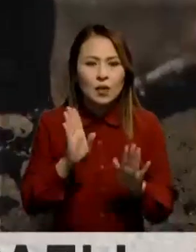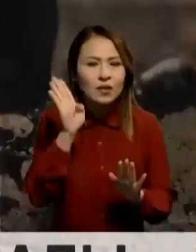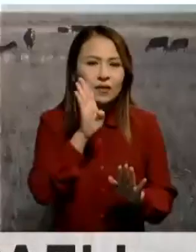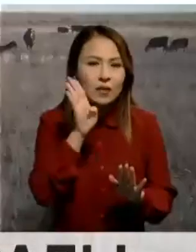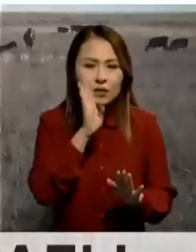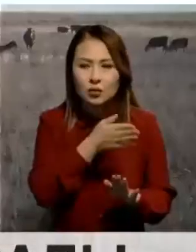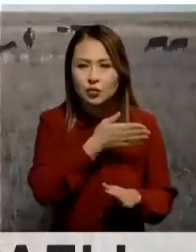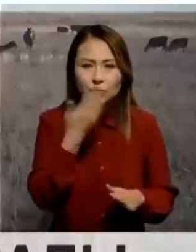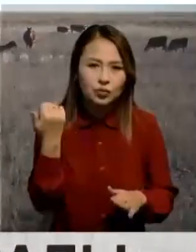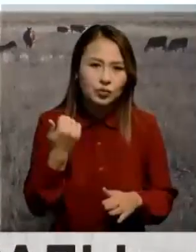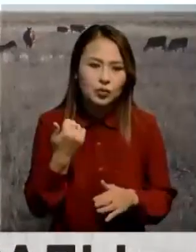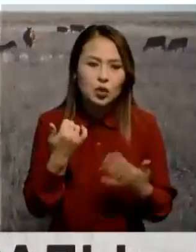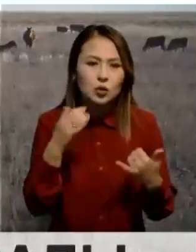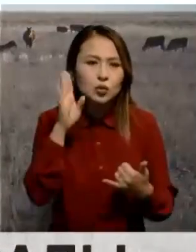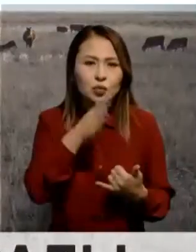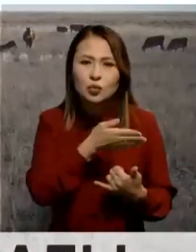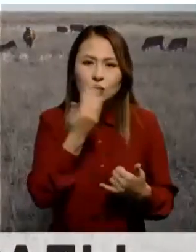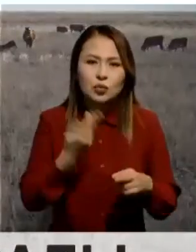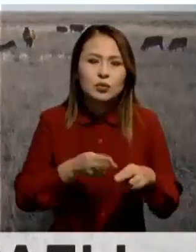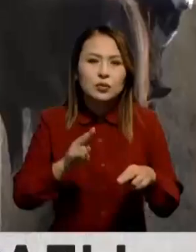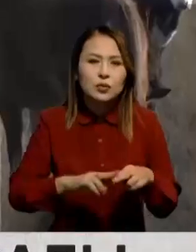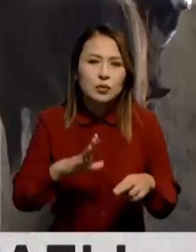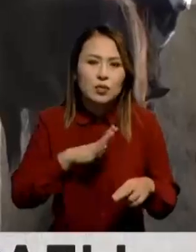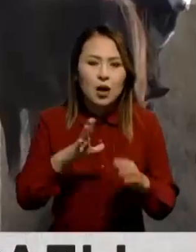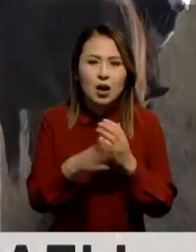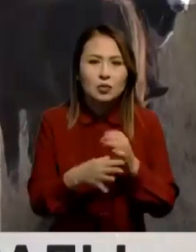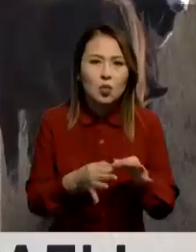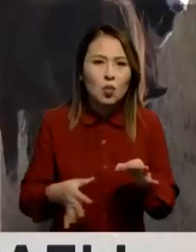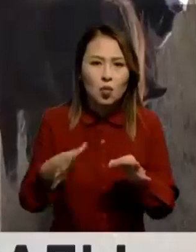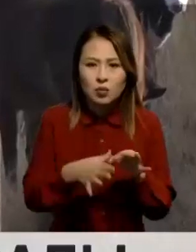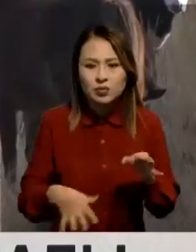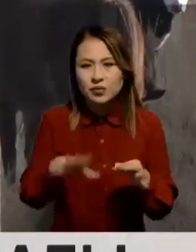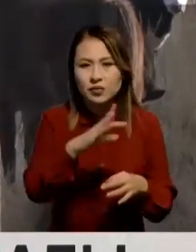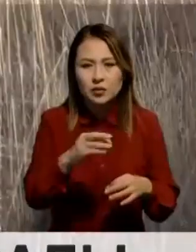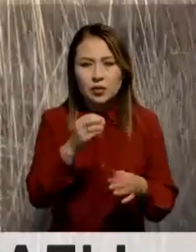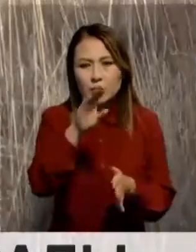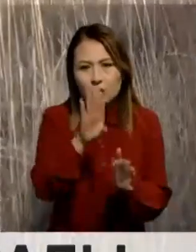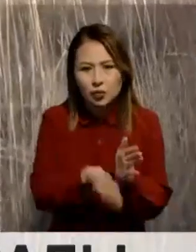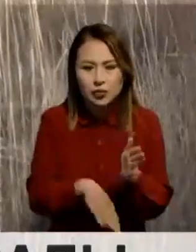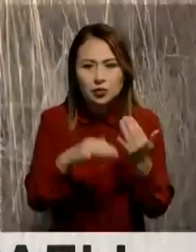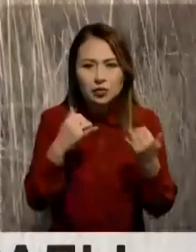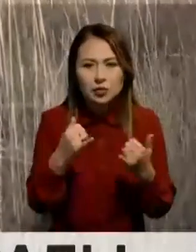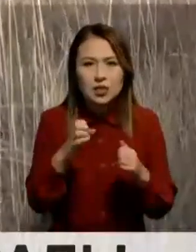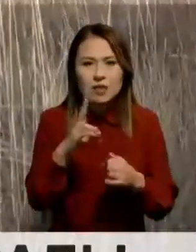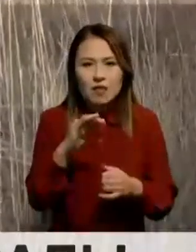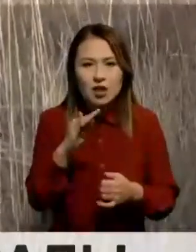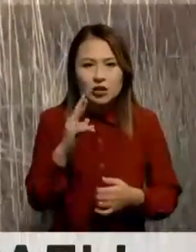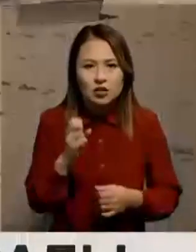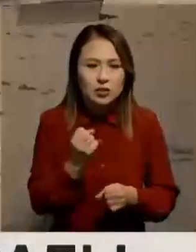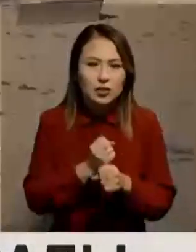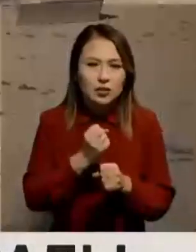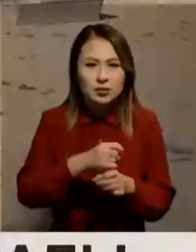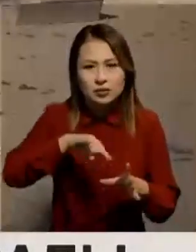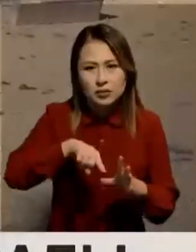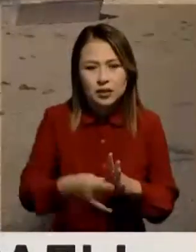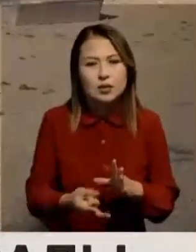Тек су жоқ, айы. Су тапшылығы Атырау облысына ортақ проблемаға айналып барады. Жер асты су көздерінің аздығынан қазір малшылар скважиналық құдықтар қаздыруға көшкен.